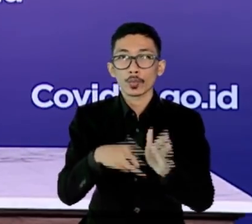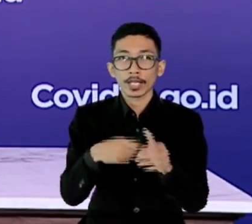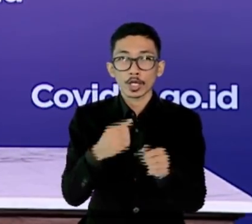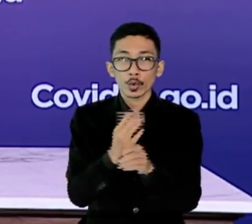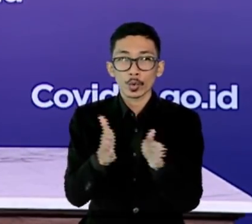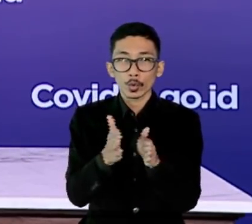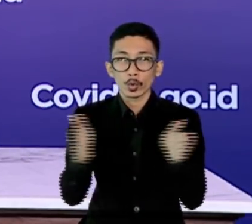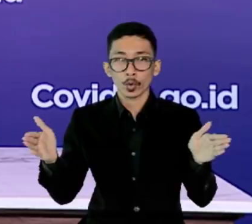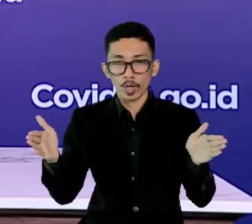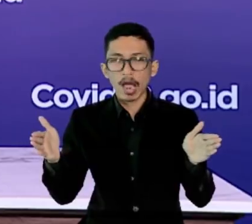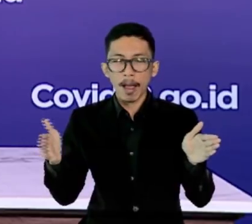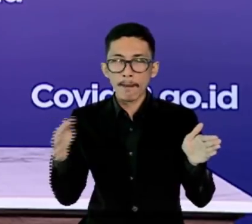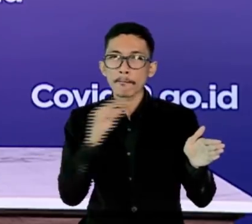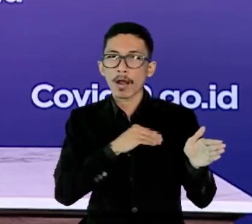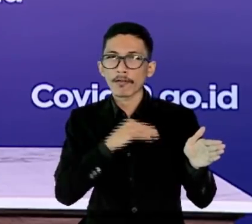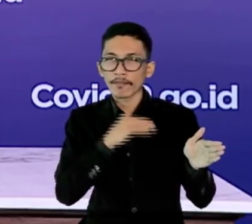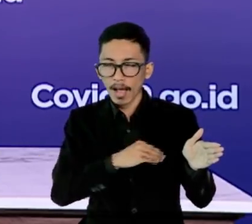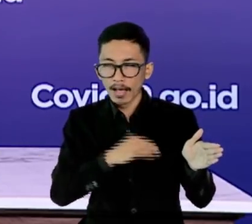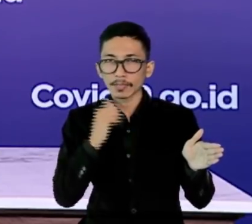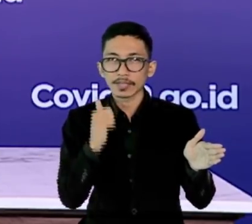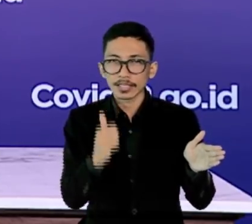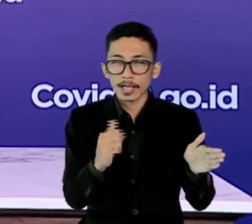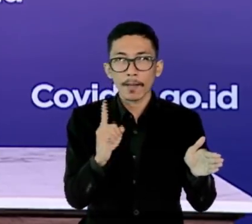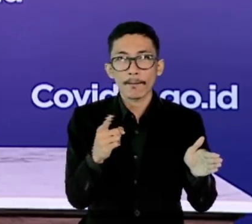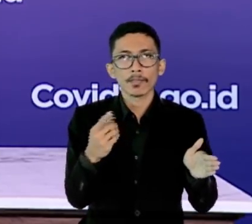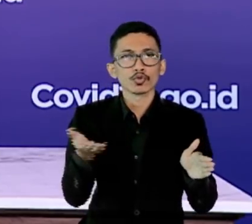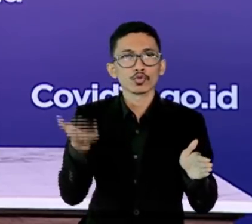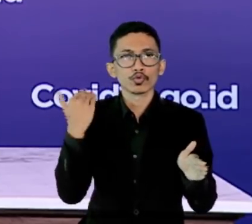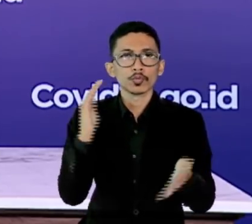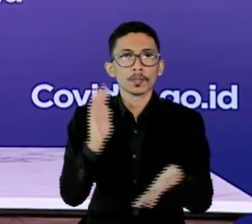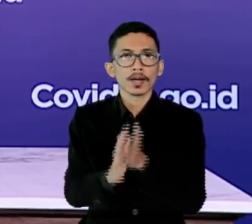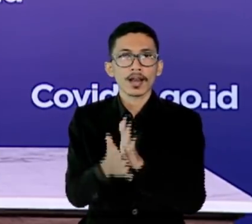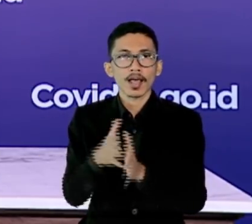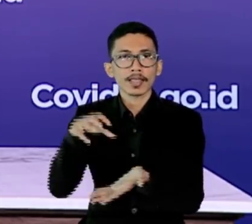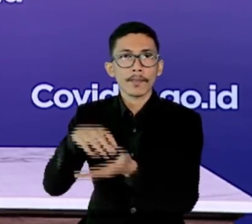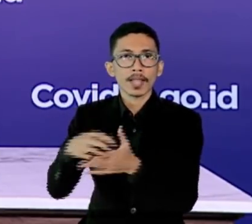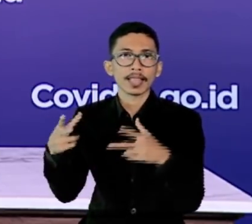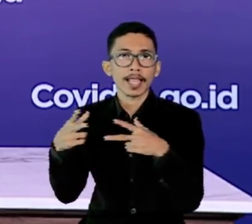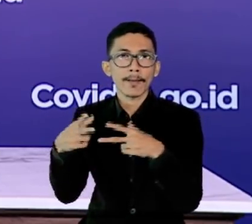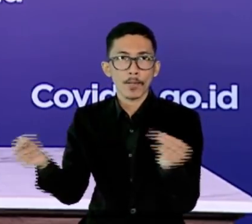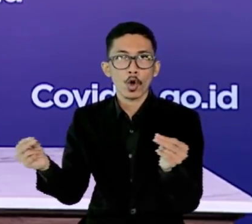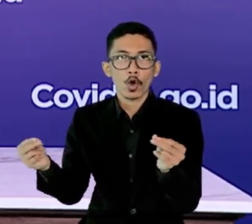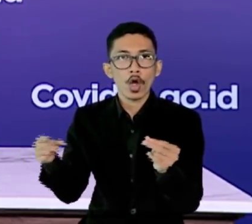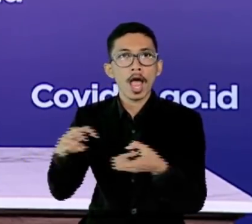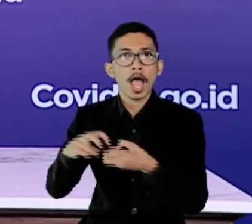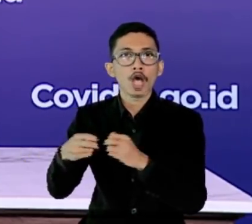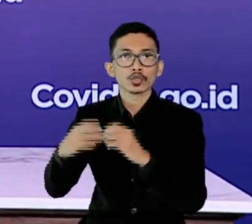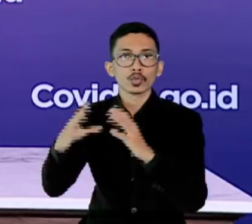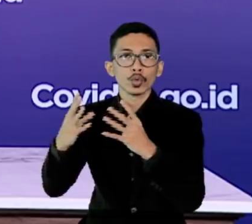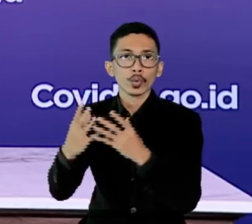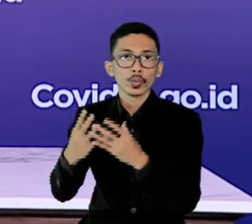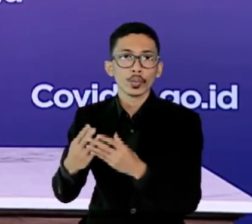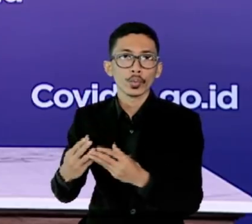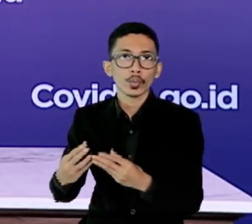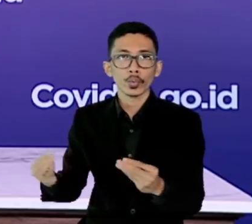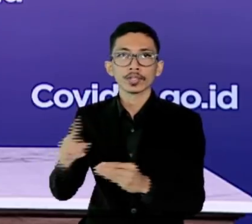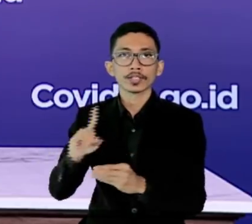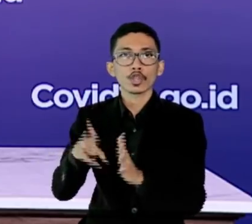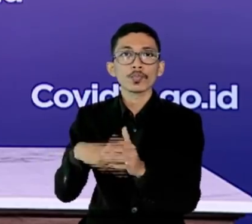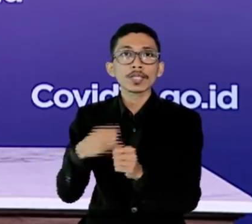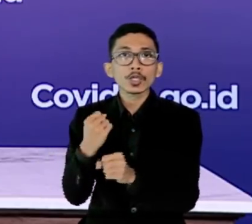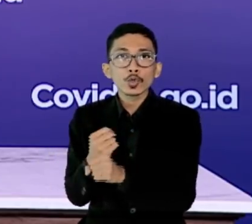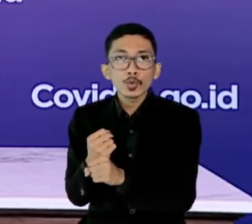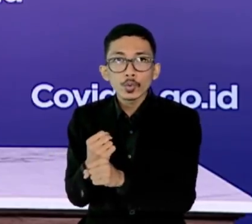karena berkaca dari pengalaman yang dilakukan Depok, dapat diselesaikan selama 1 minggu untuk sinkronisasi